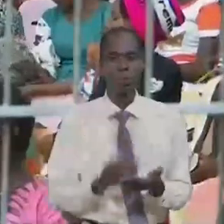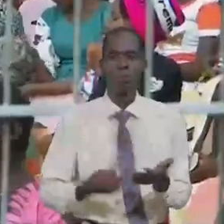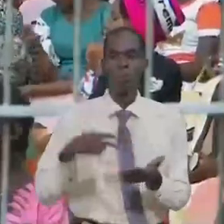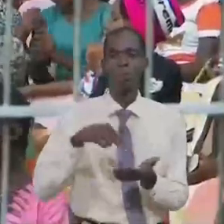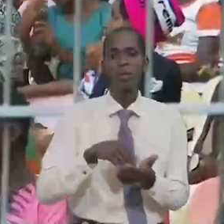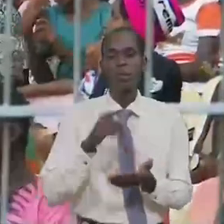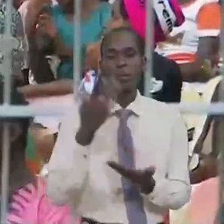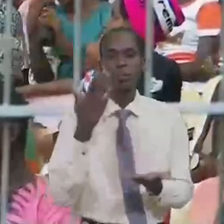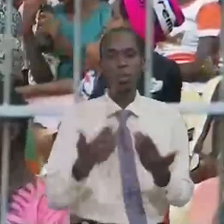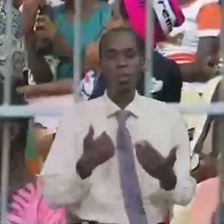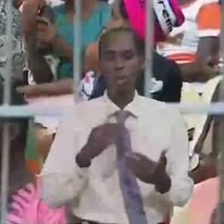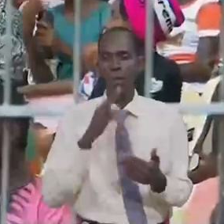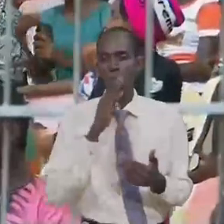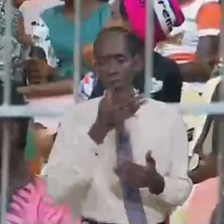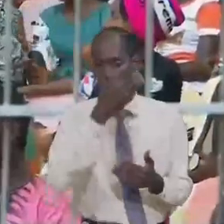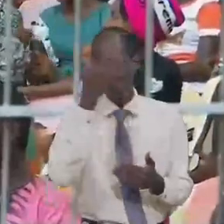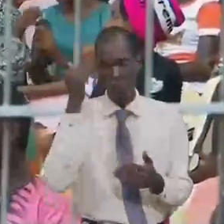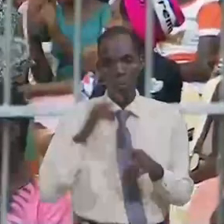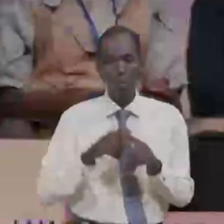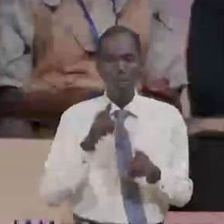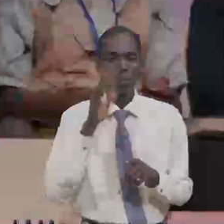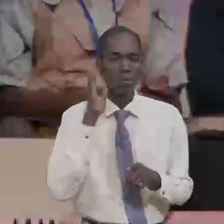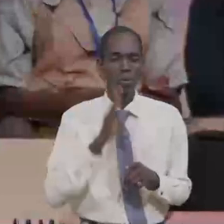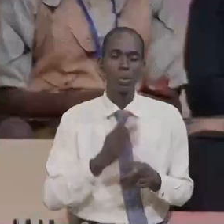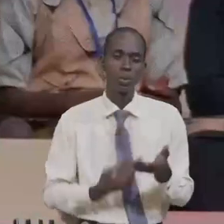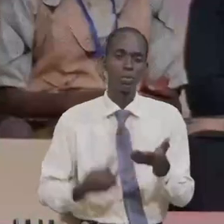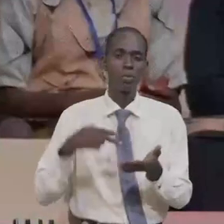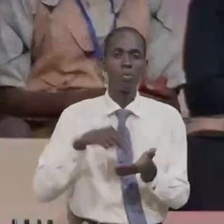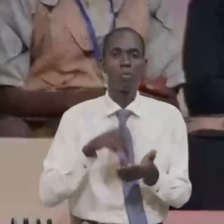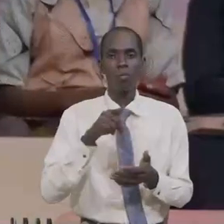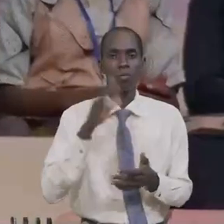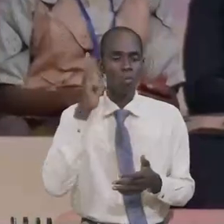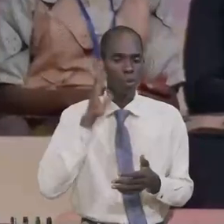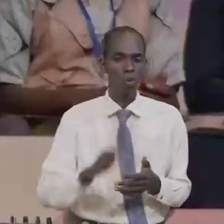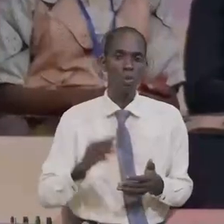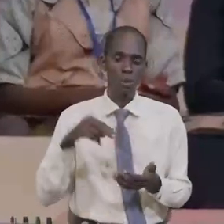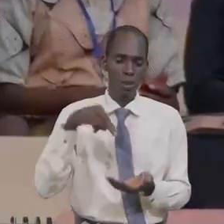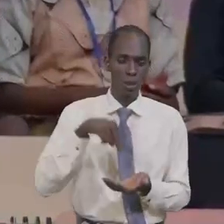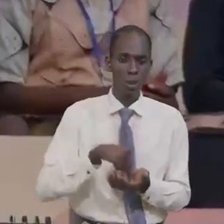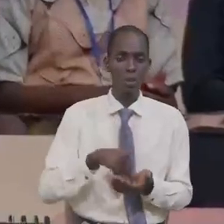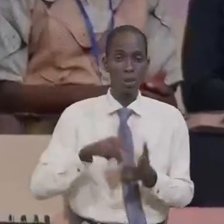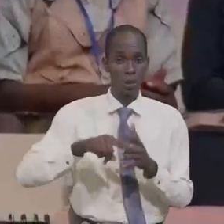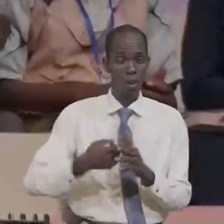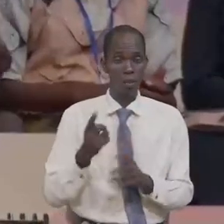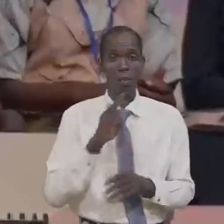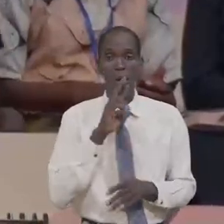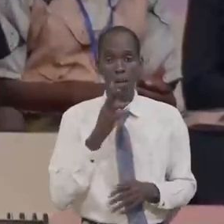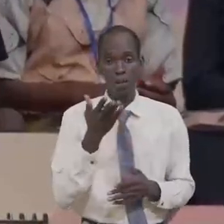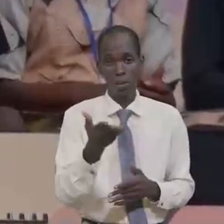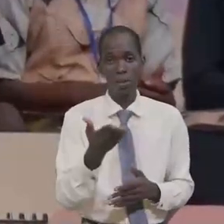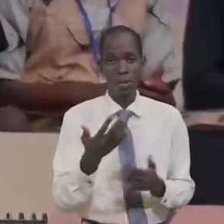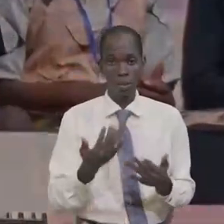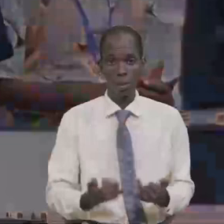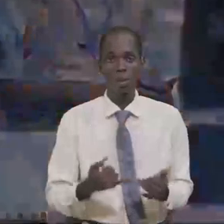on t'avait déjà mis de côté peu importe là où tu es